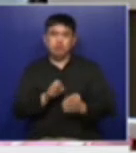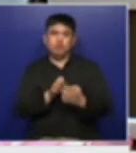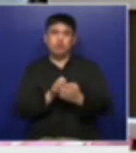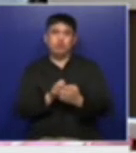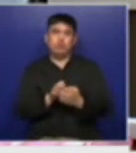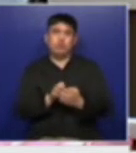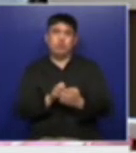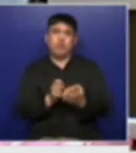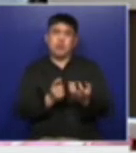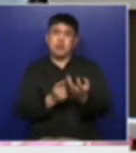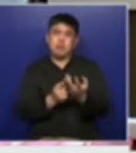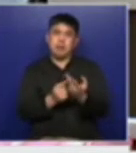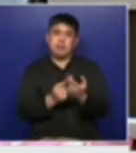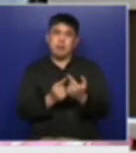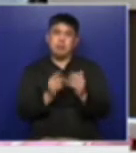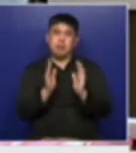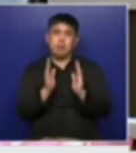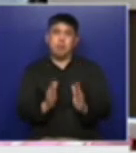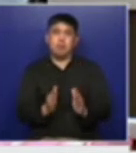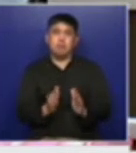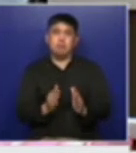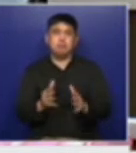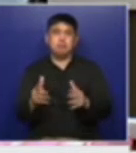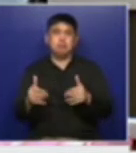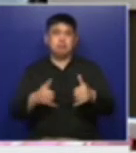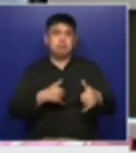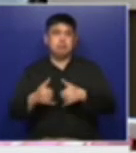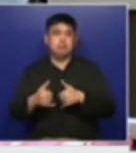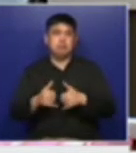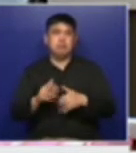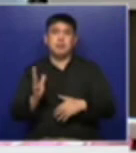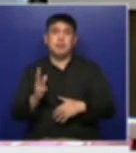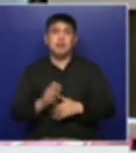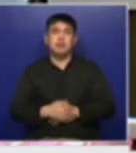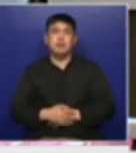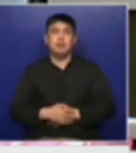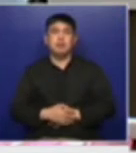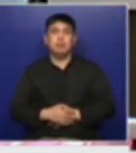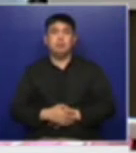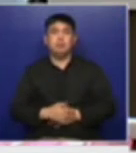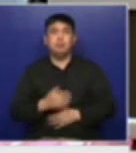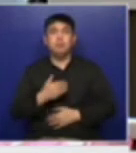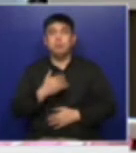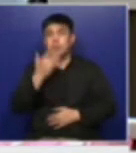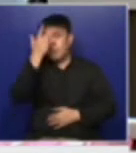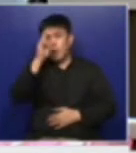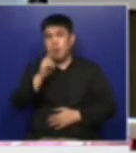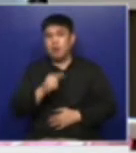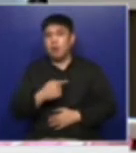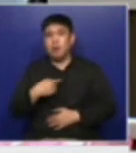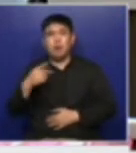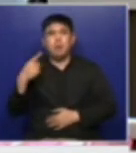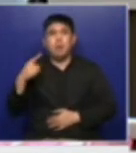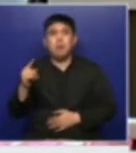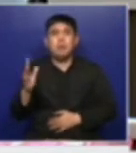ในการนับองค์ประชุมเด็ดขาดถามว่าทำไมที่ผมพูดเช่นนี้เพราะเพื่อนผู้แทนก็บอกมันไม่มีประโย